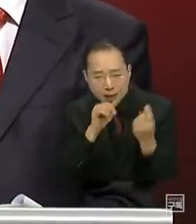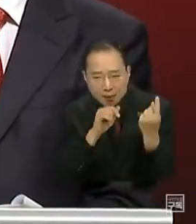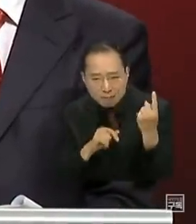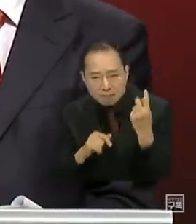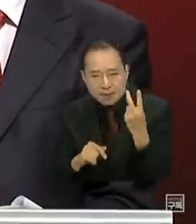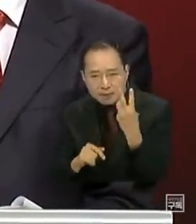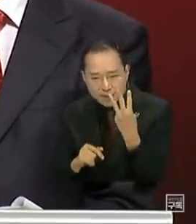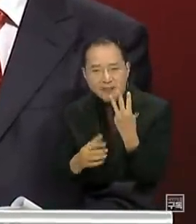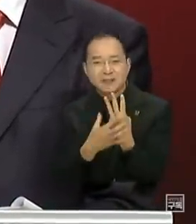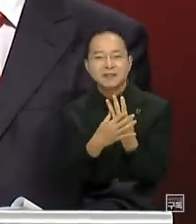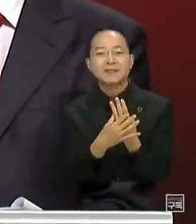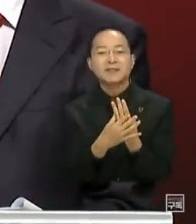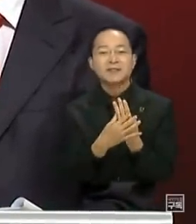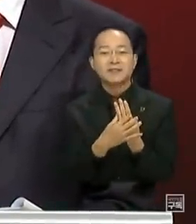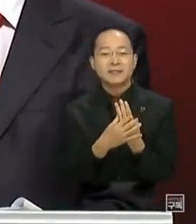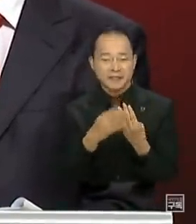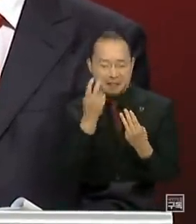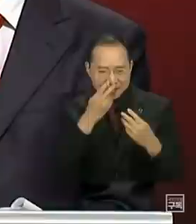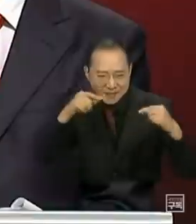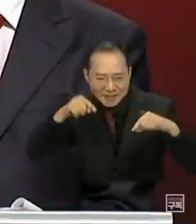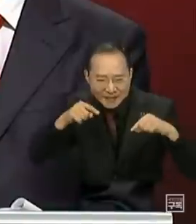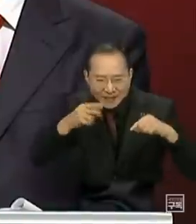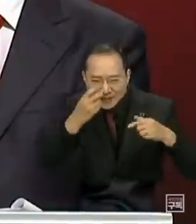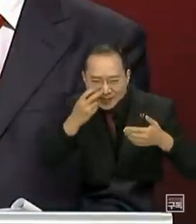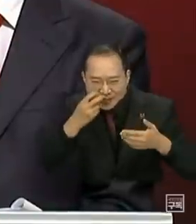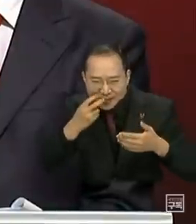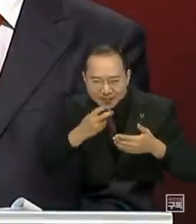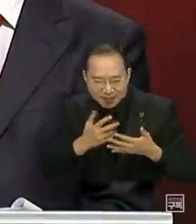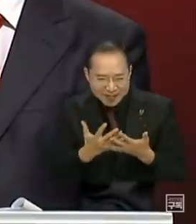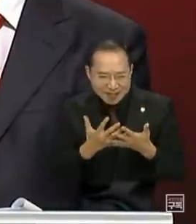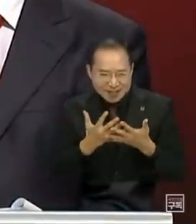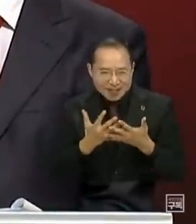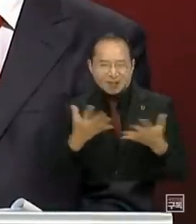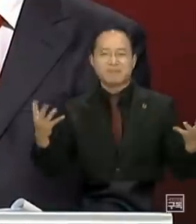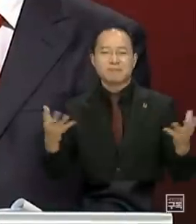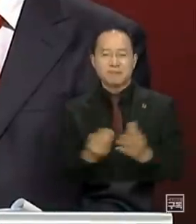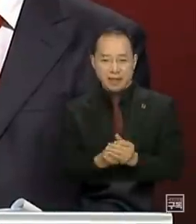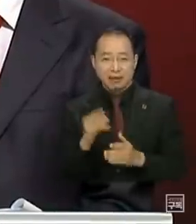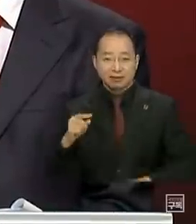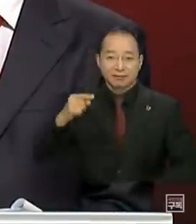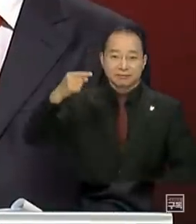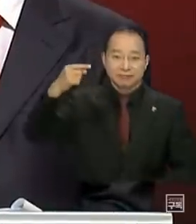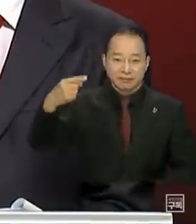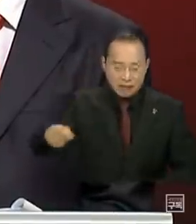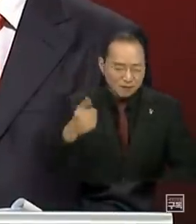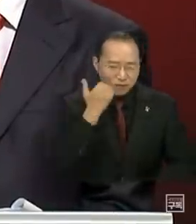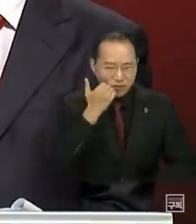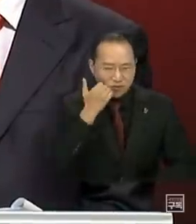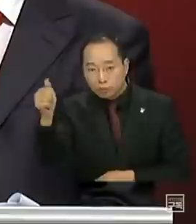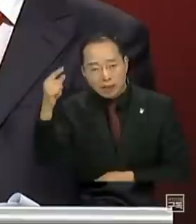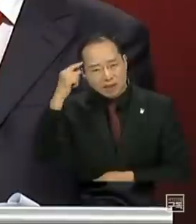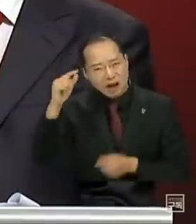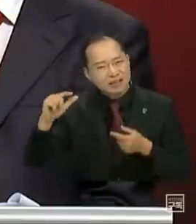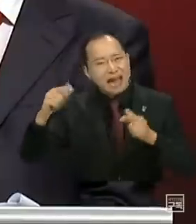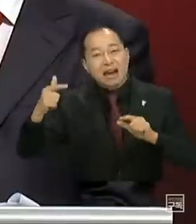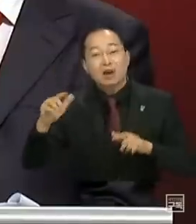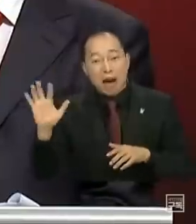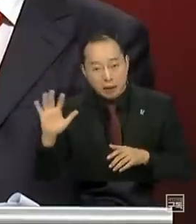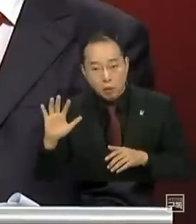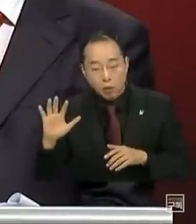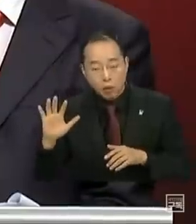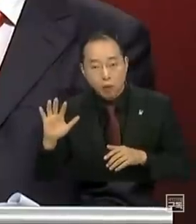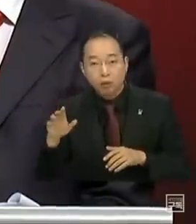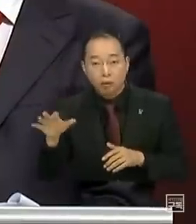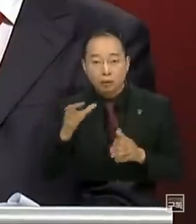이제 검정 시스템으로 통해서 검정을 해서 선택을 하려고 합니다. 말씀하신